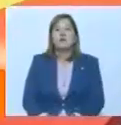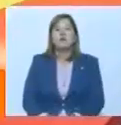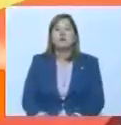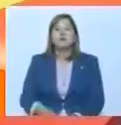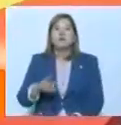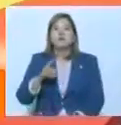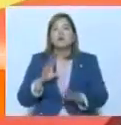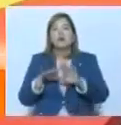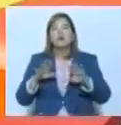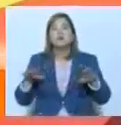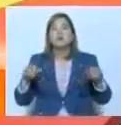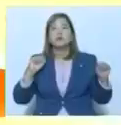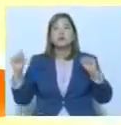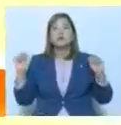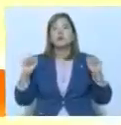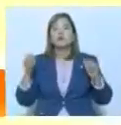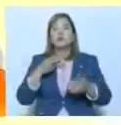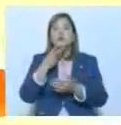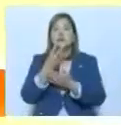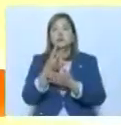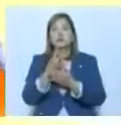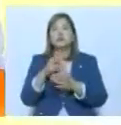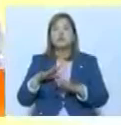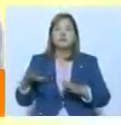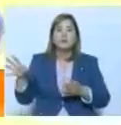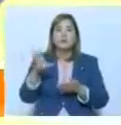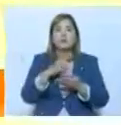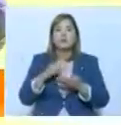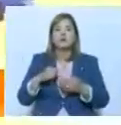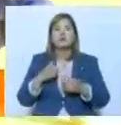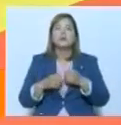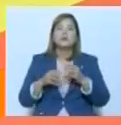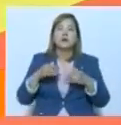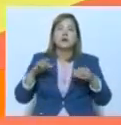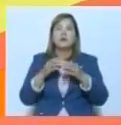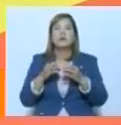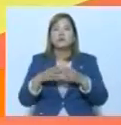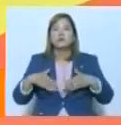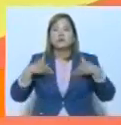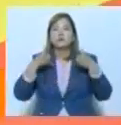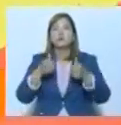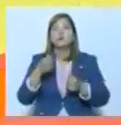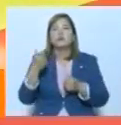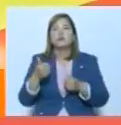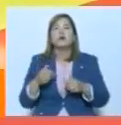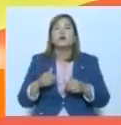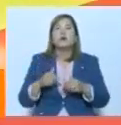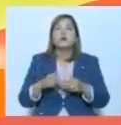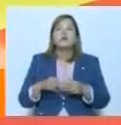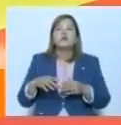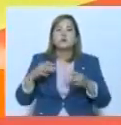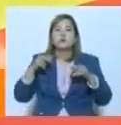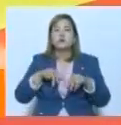Маленькие спортсмены вышли на татами и показывают всю свою сноровку. А их сокомандники, ожидающие очередь, подбадривают своих товарищей. Ведь